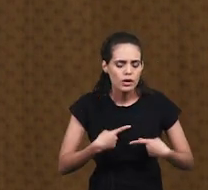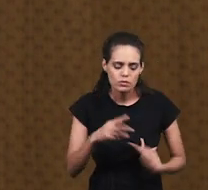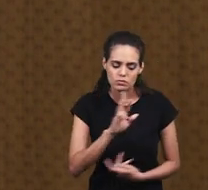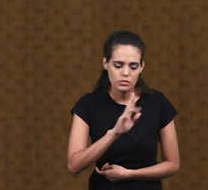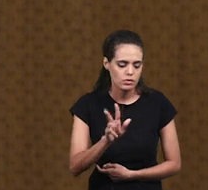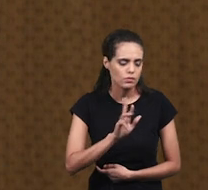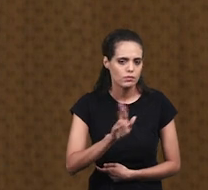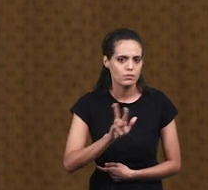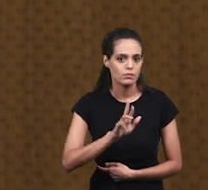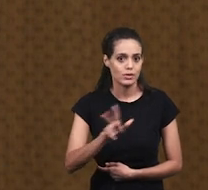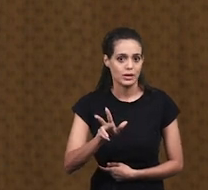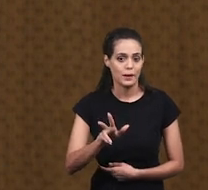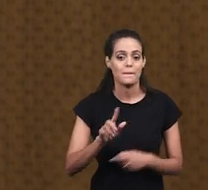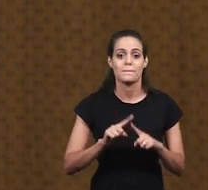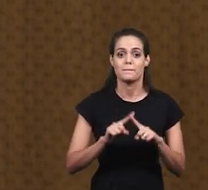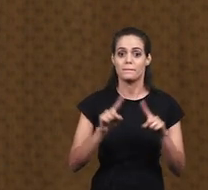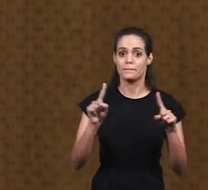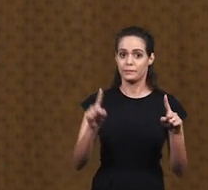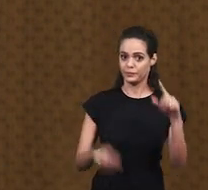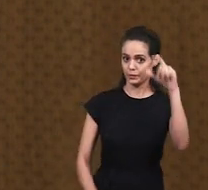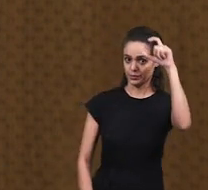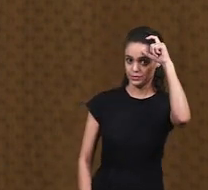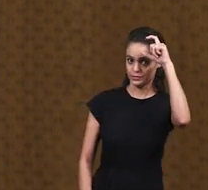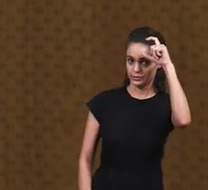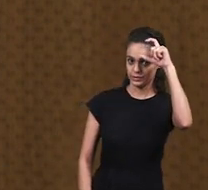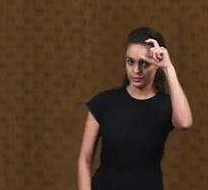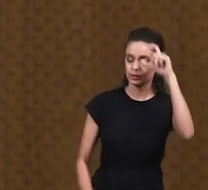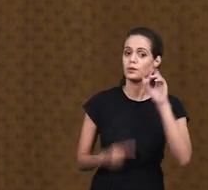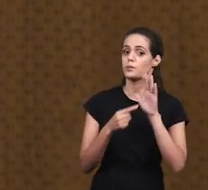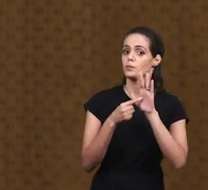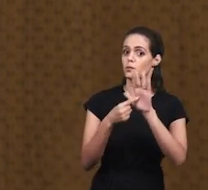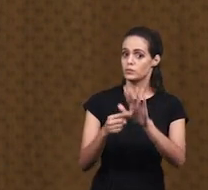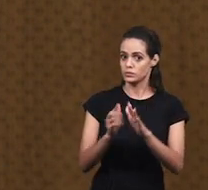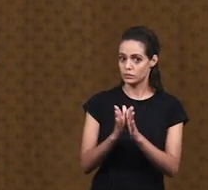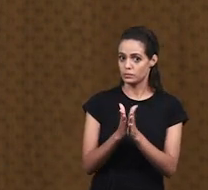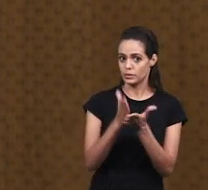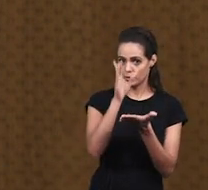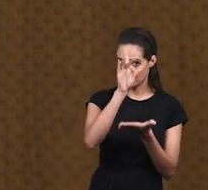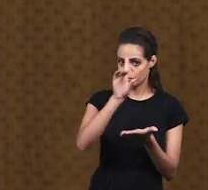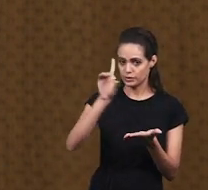parole. Il a cité la parole. Dans le